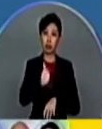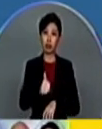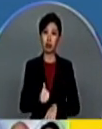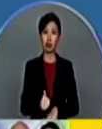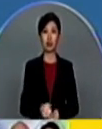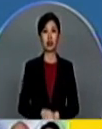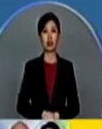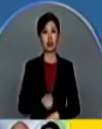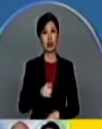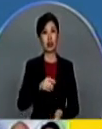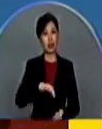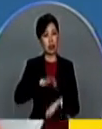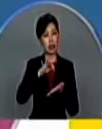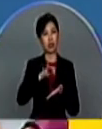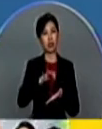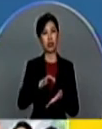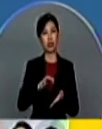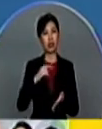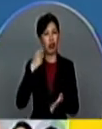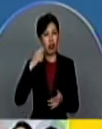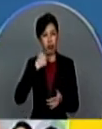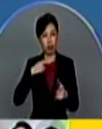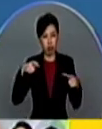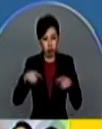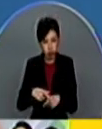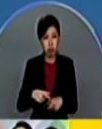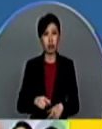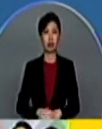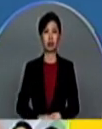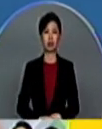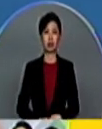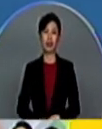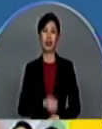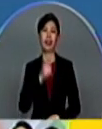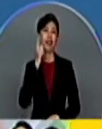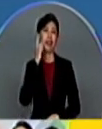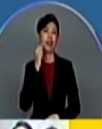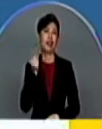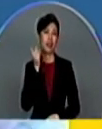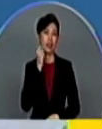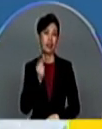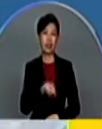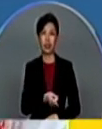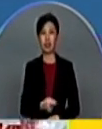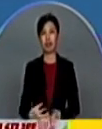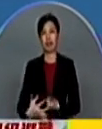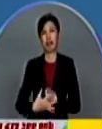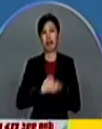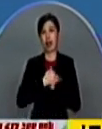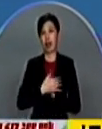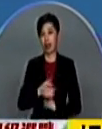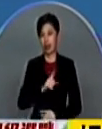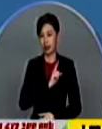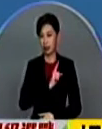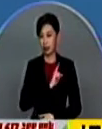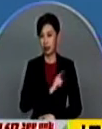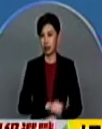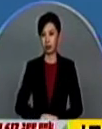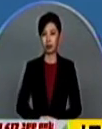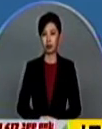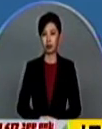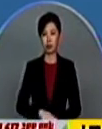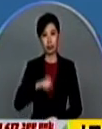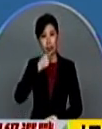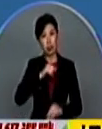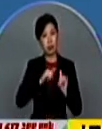题都已经把台湾自己狭窄化了，可怜呢，意识形态自己把自己绑起来了。